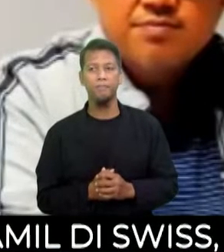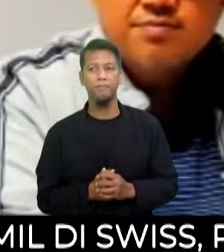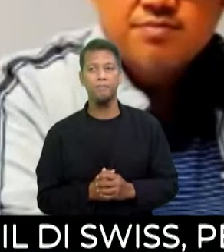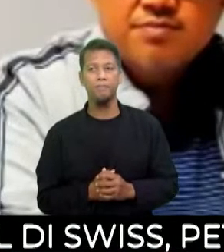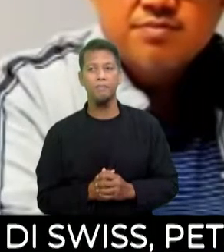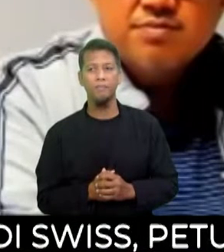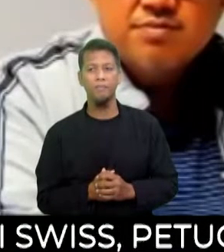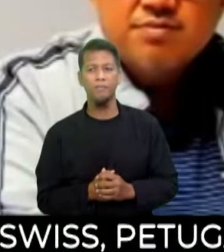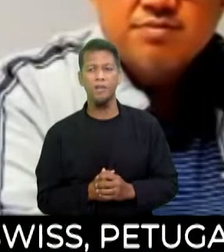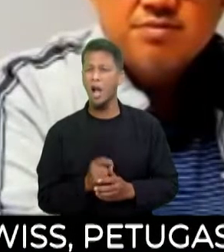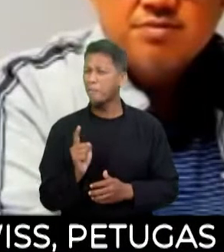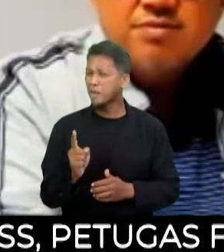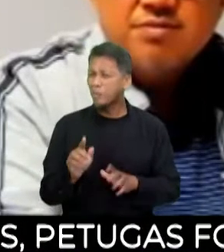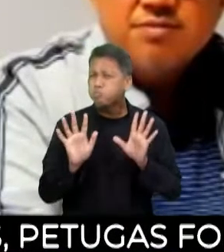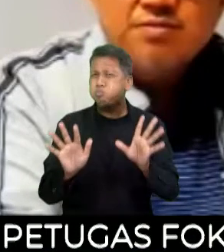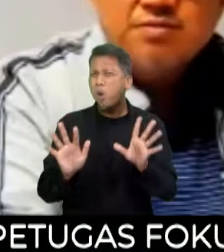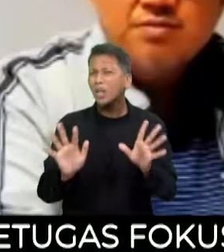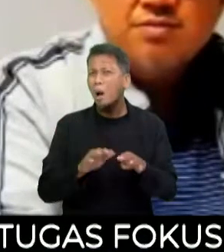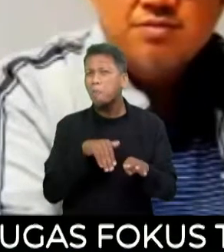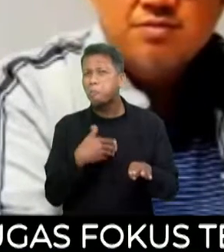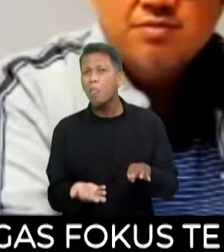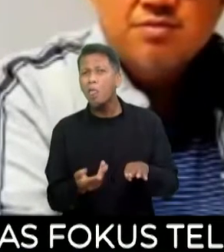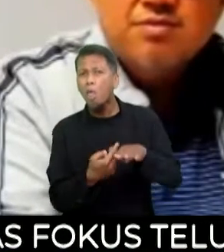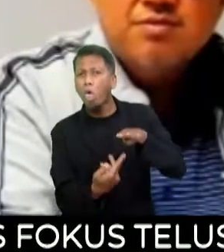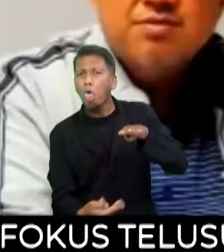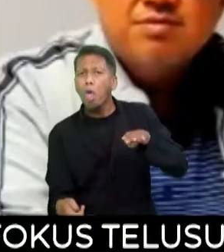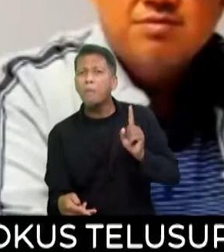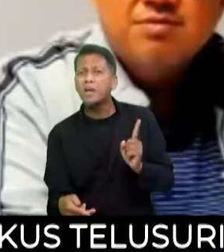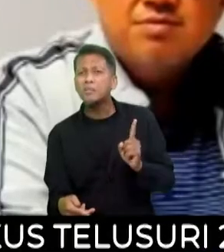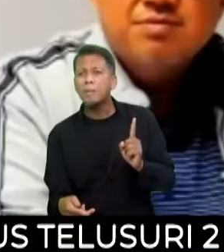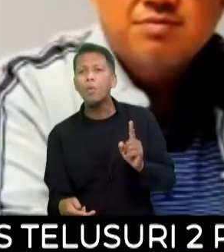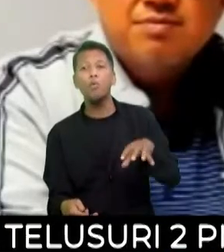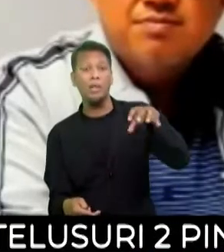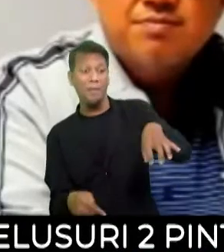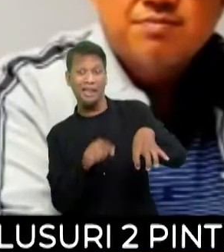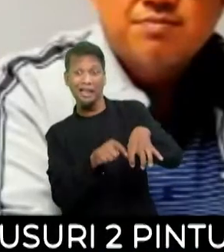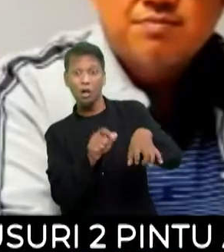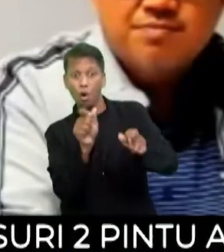kenapa cukup banyak, karena memang seperti tadi saya sampaikan ini tempat di mana orang